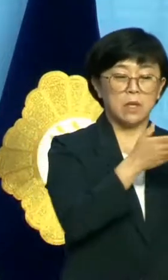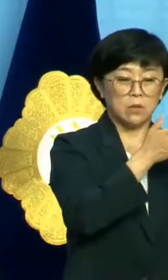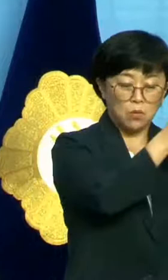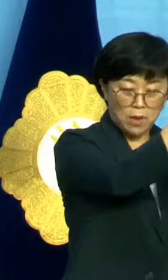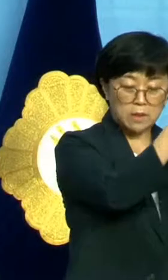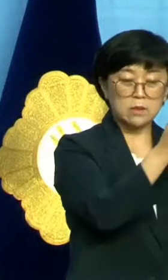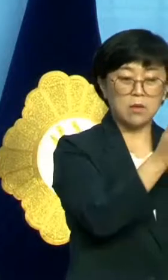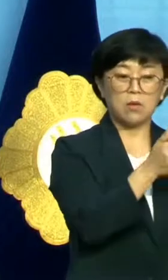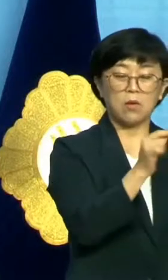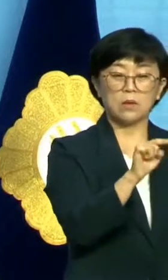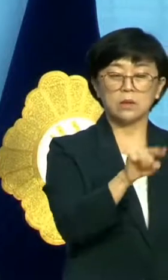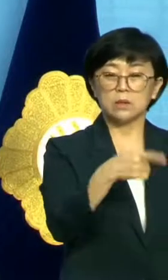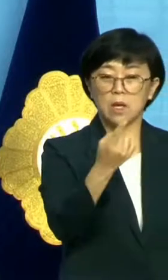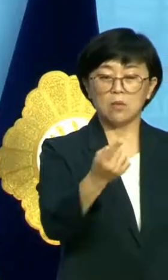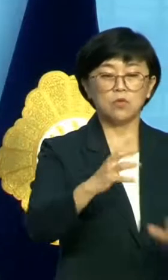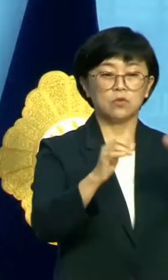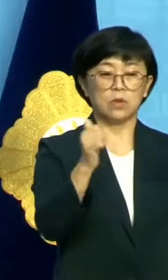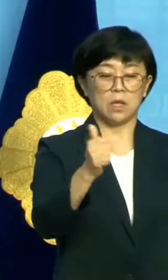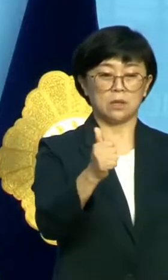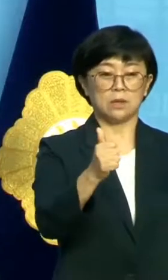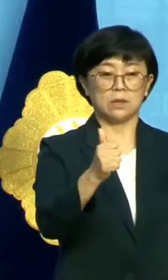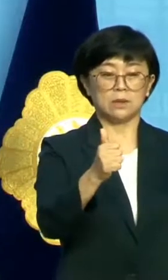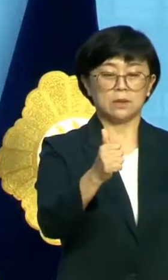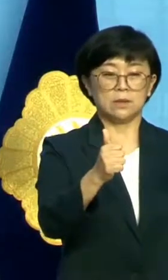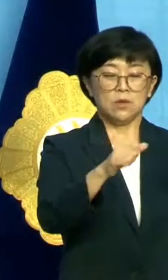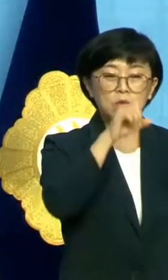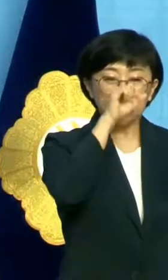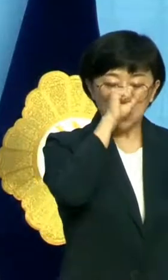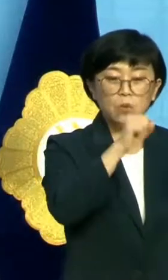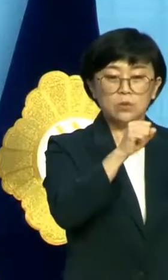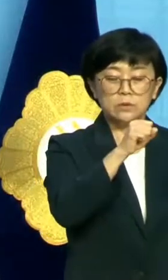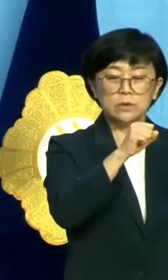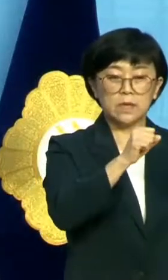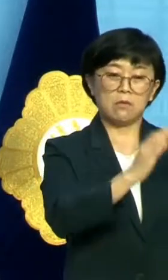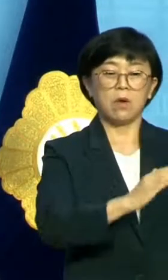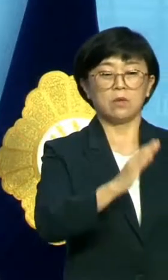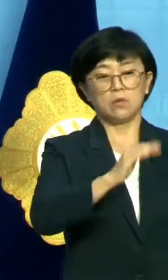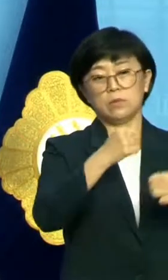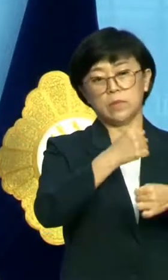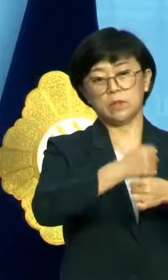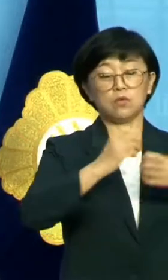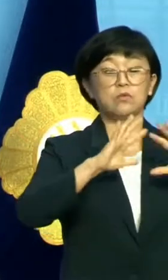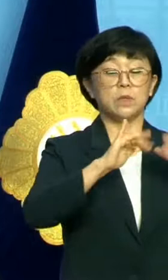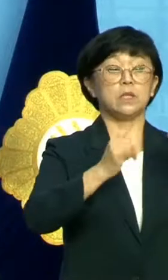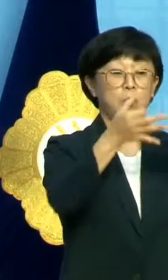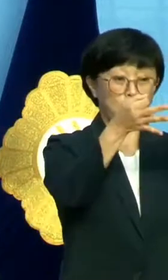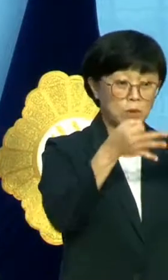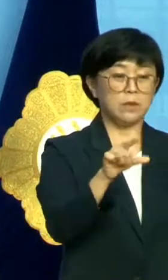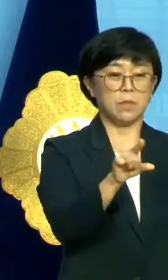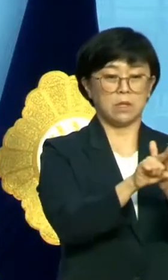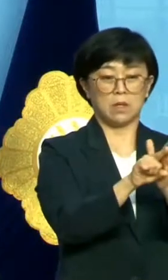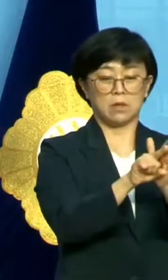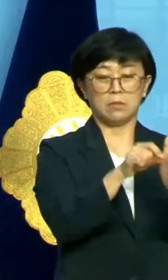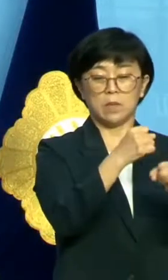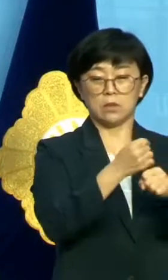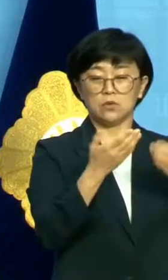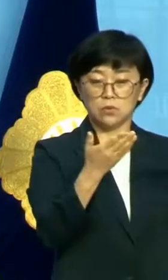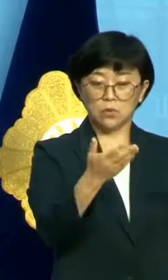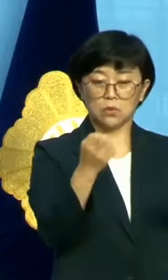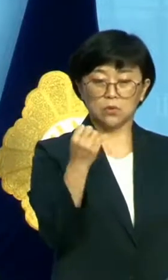통과시켜서 국회를 정말 생산성 높은 기관으로 만들어 국민의 신뢰를 높이겠고요.